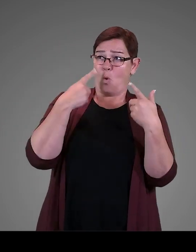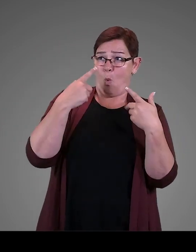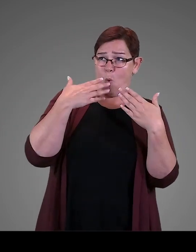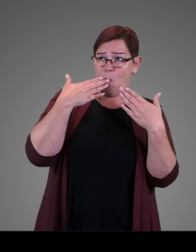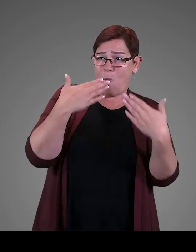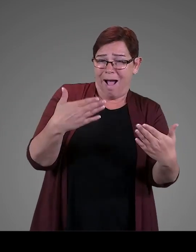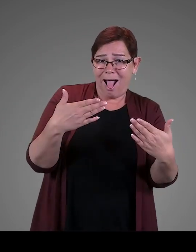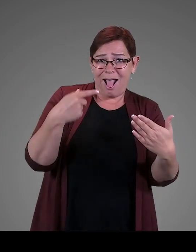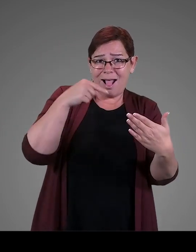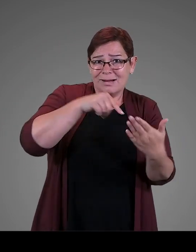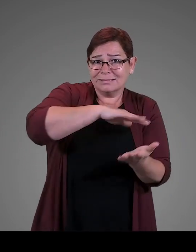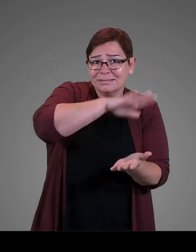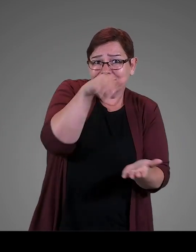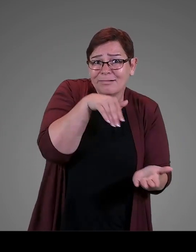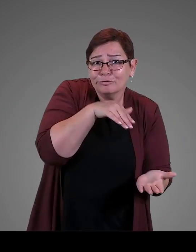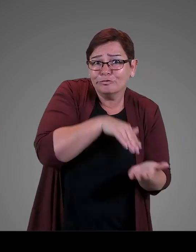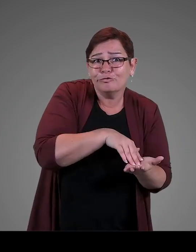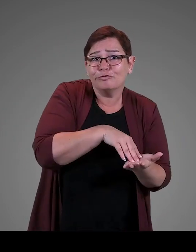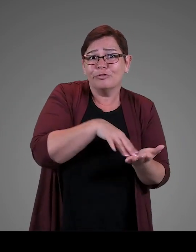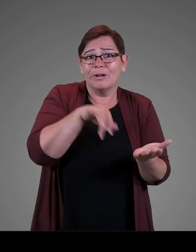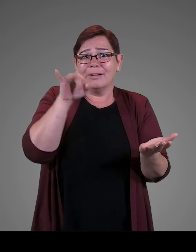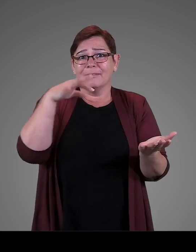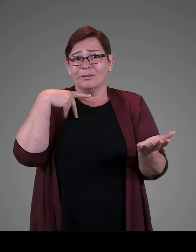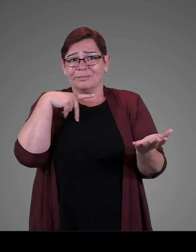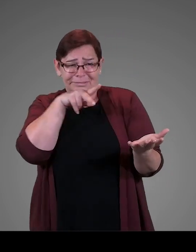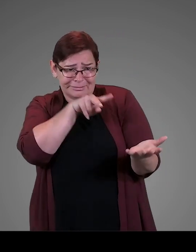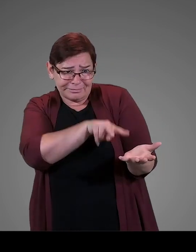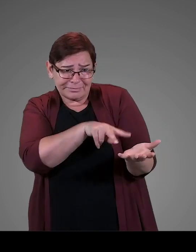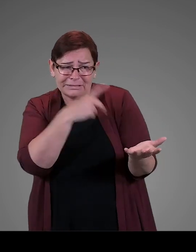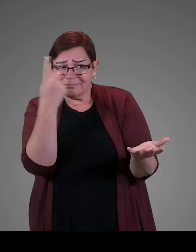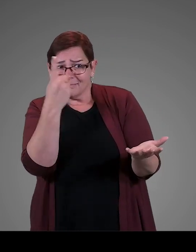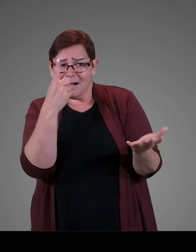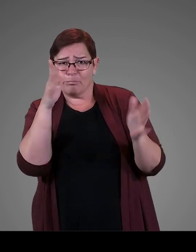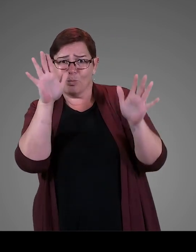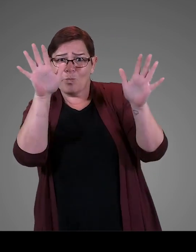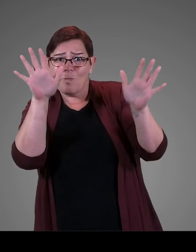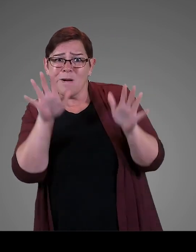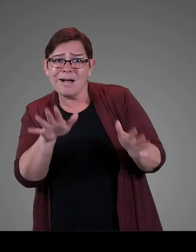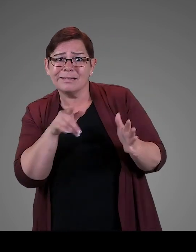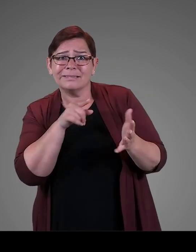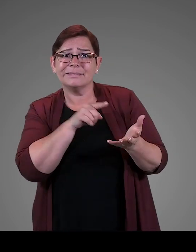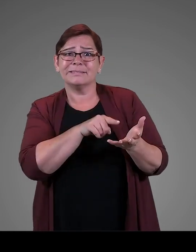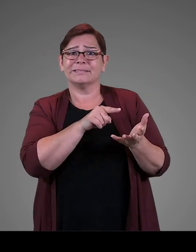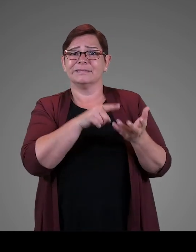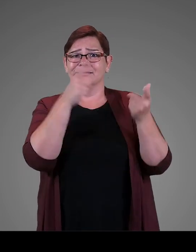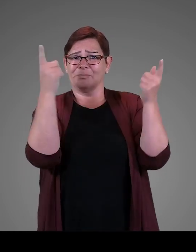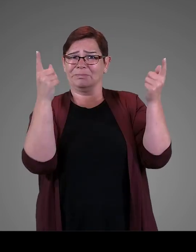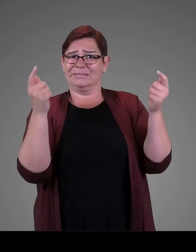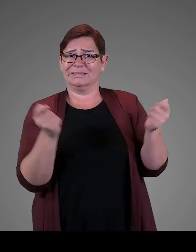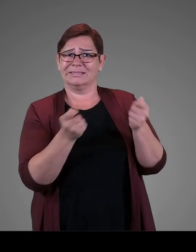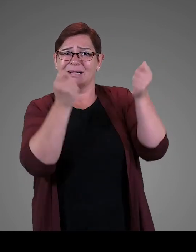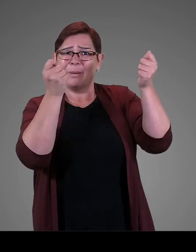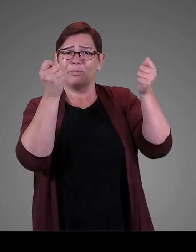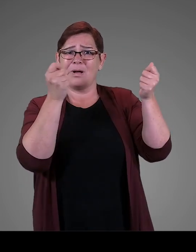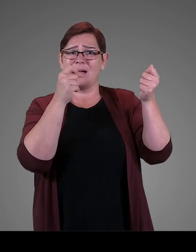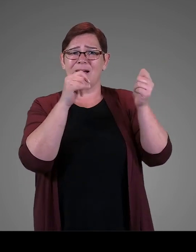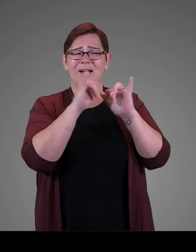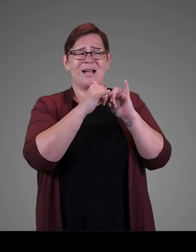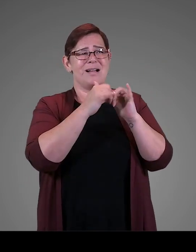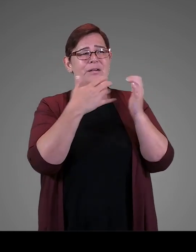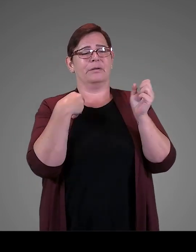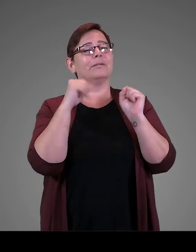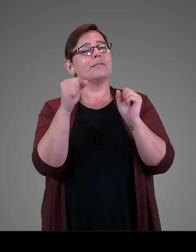réimagine ce qui va bien dans nos centres, si on voit ça comme quelque chose qui va super bien, puis il